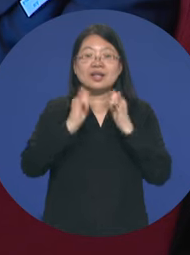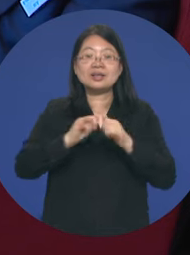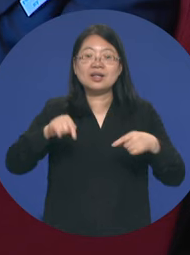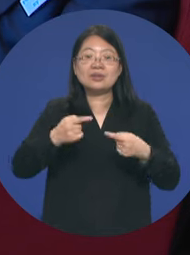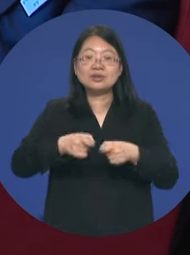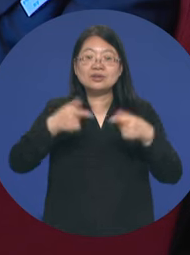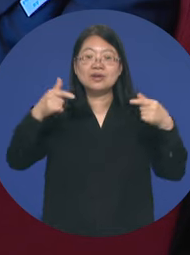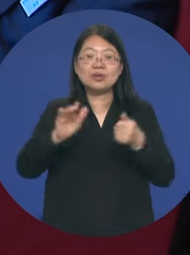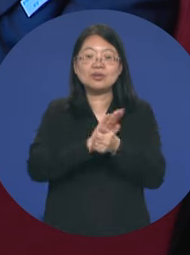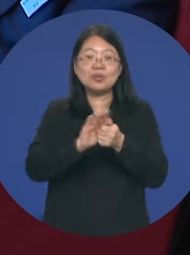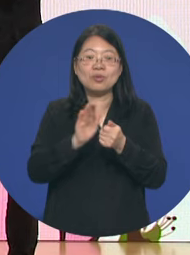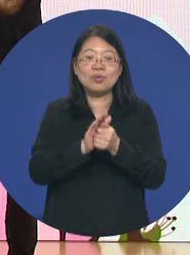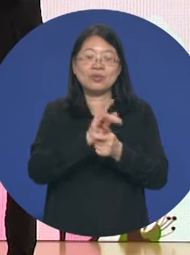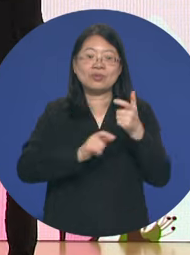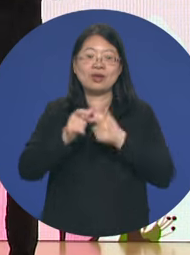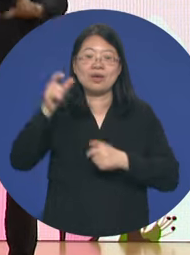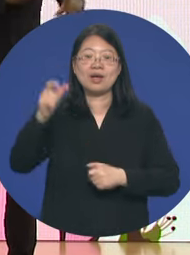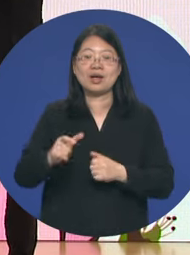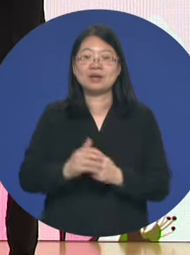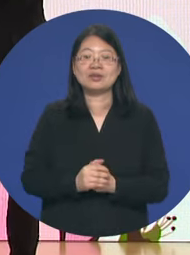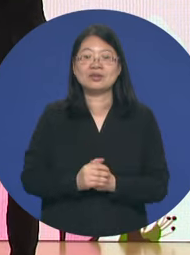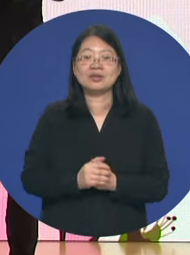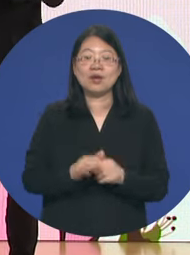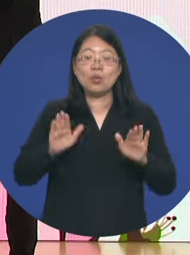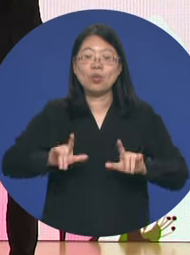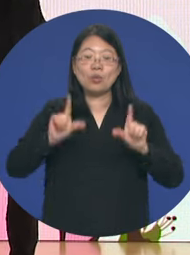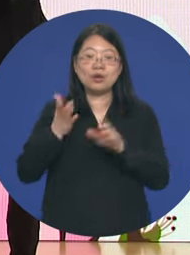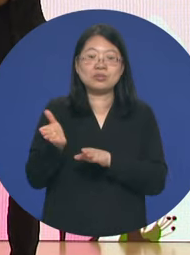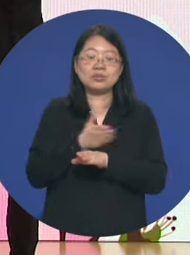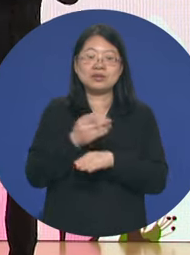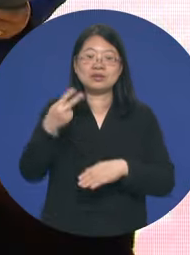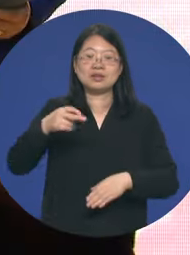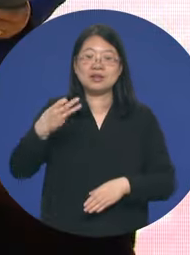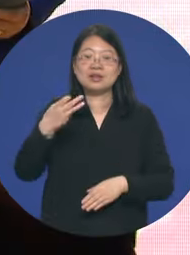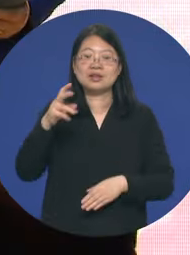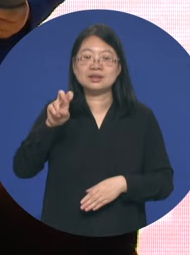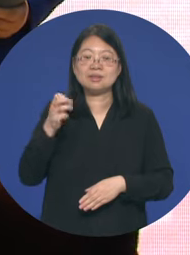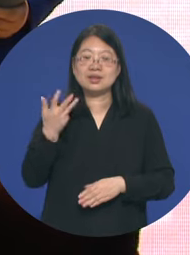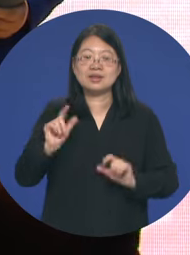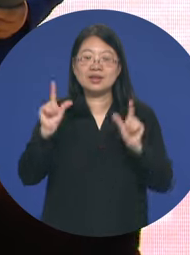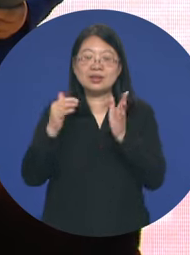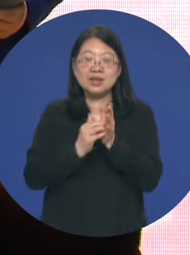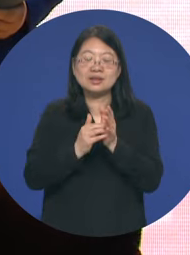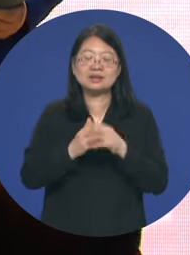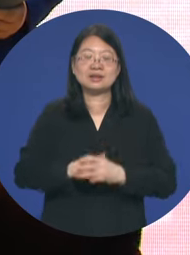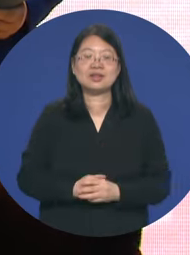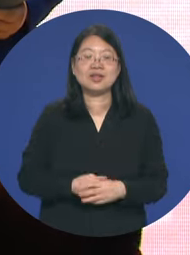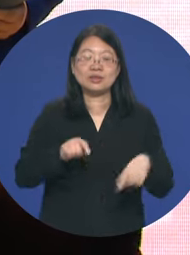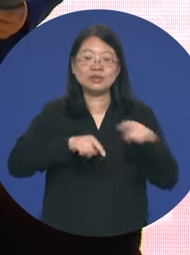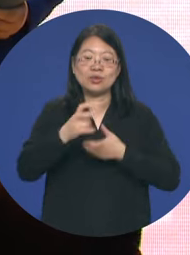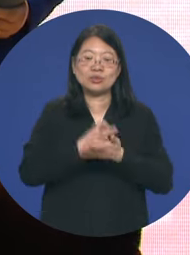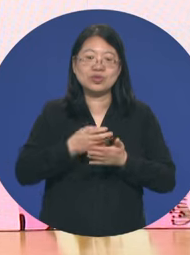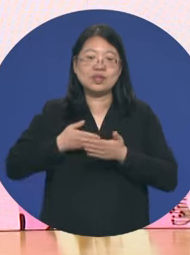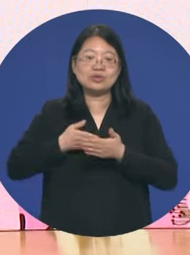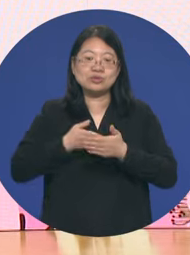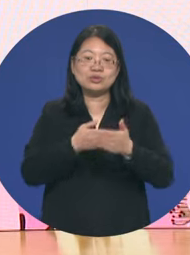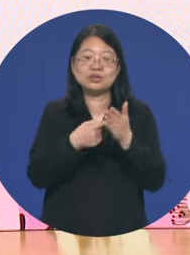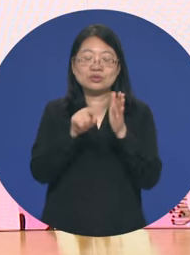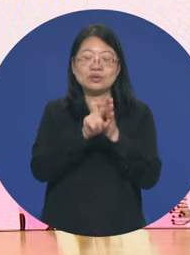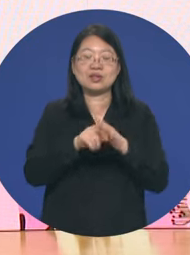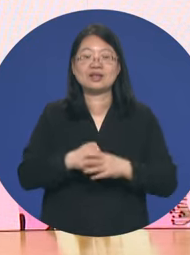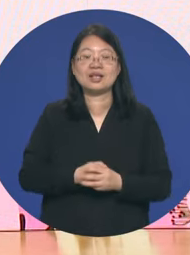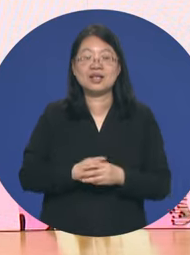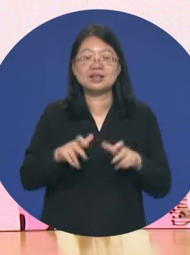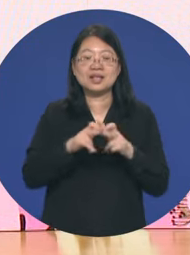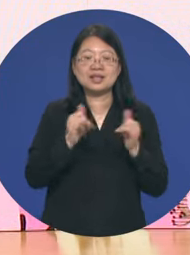돌봄 강화 등이 담겼습니다. 이에 따라 올해부터 2028년까지 실질적인 정책 추진을 목표로 장애인